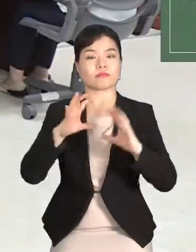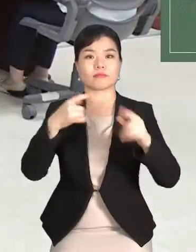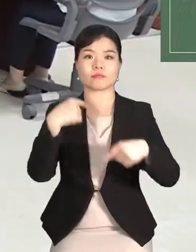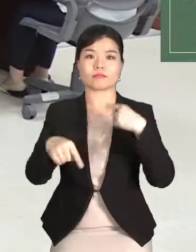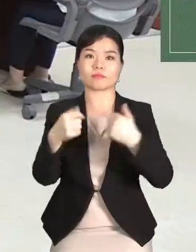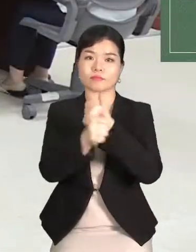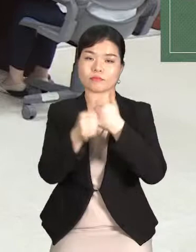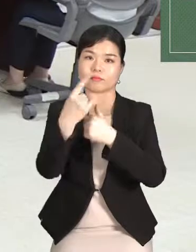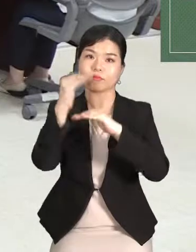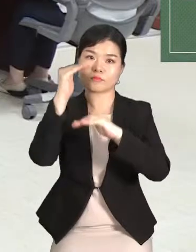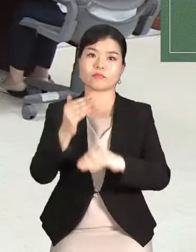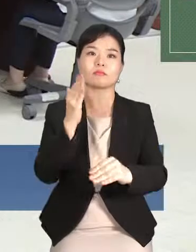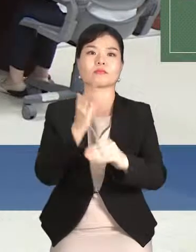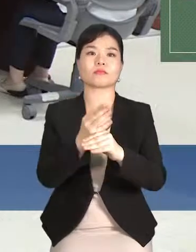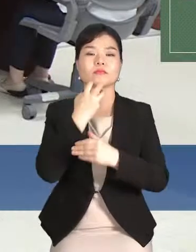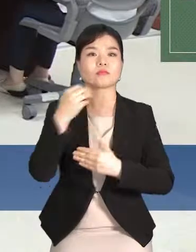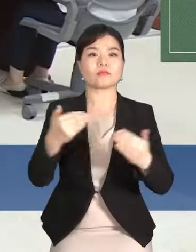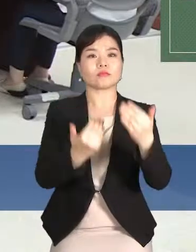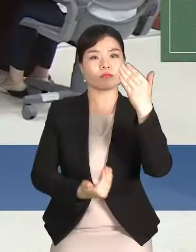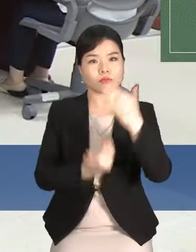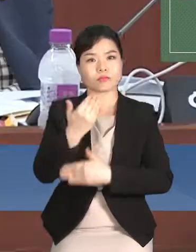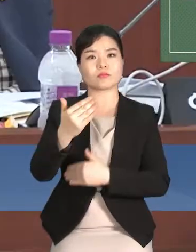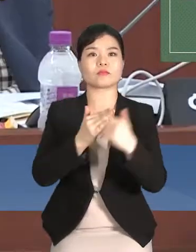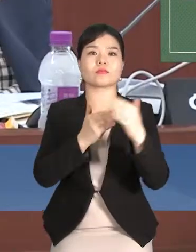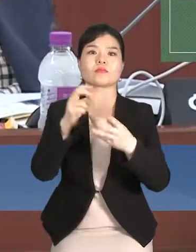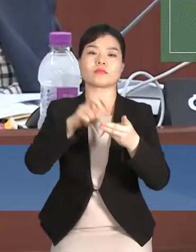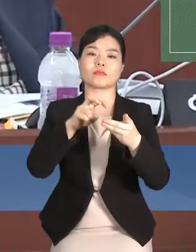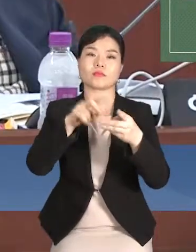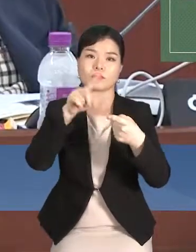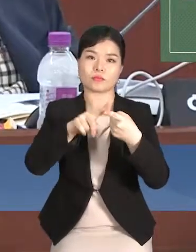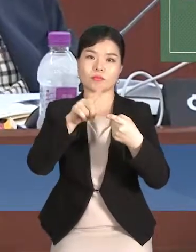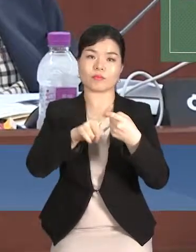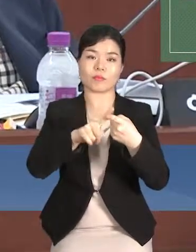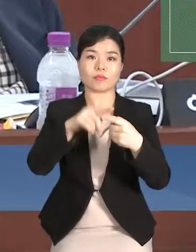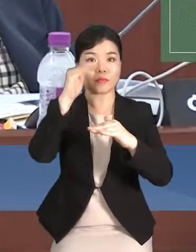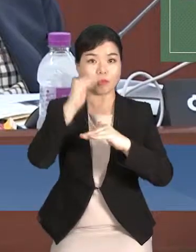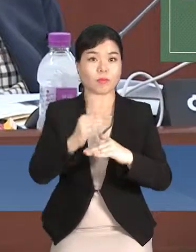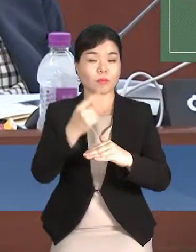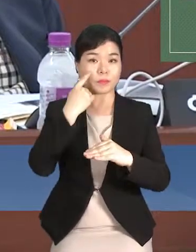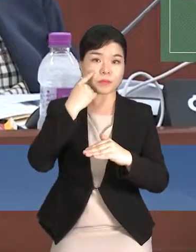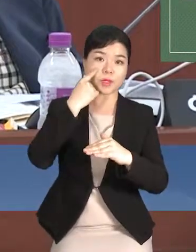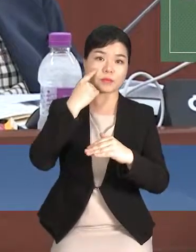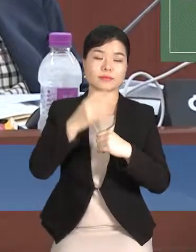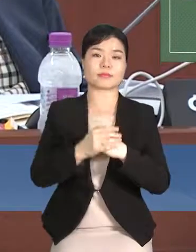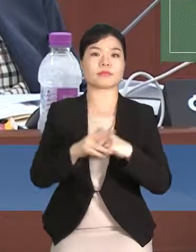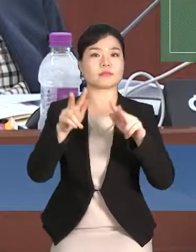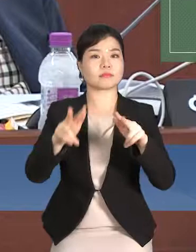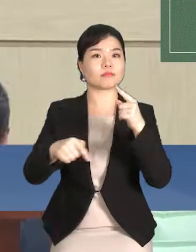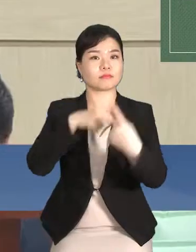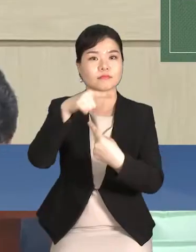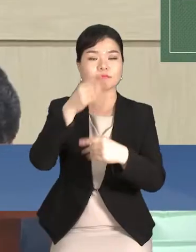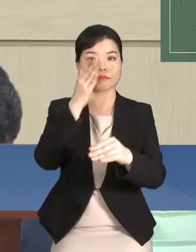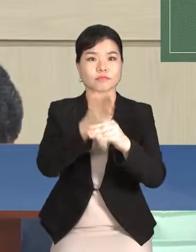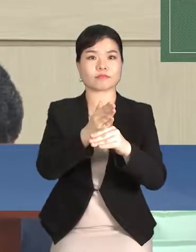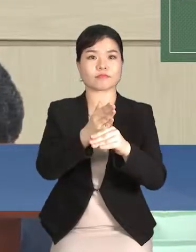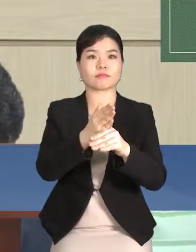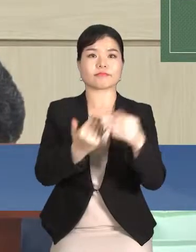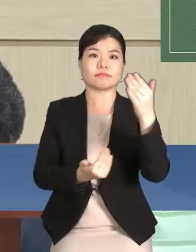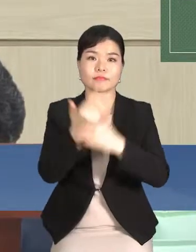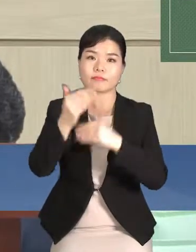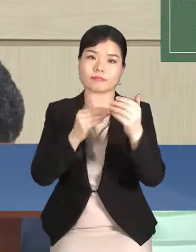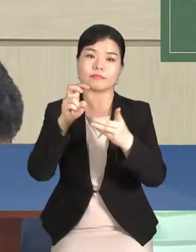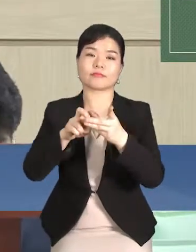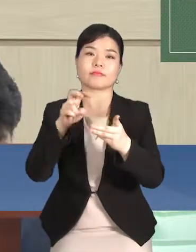안전행정위원회 안건 중에서는 경기도 재난체험센터에 관련된 내용이 눈에 띄는데요. 현재 운영되고 있는